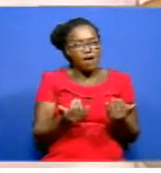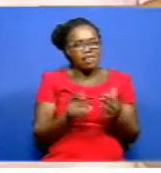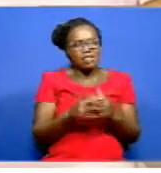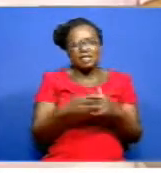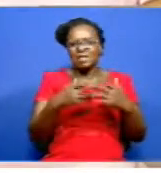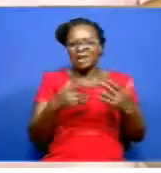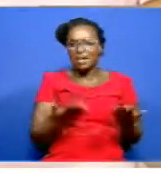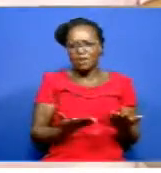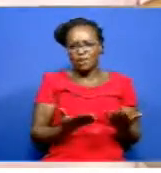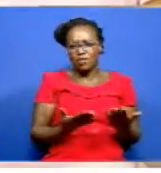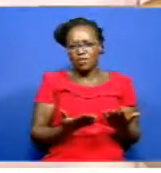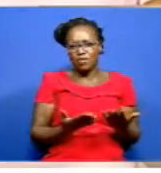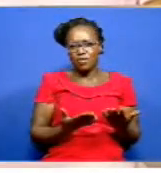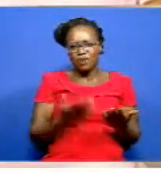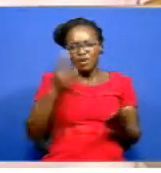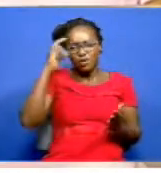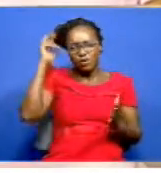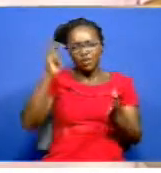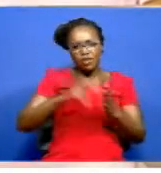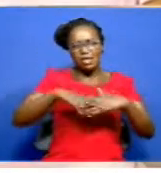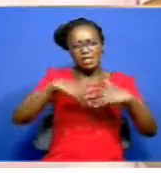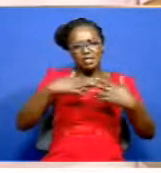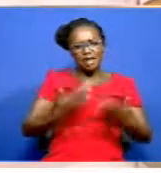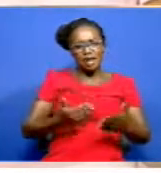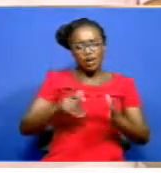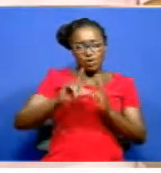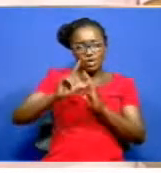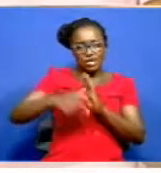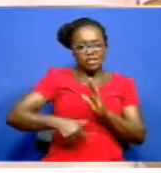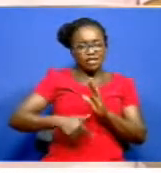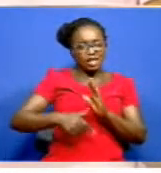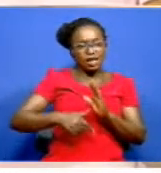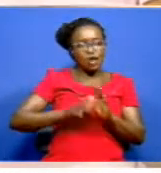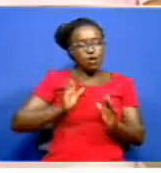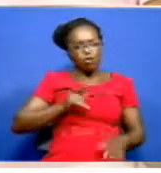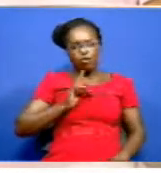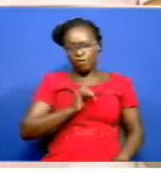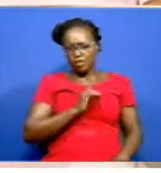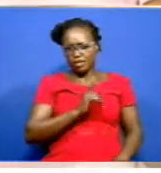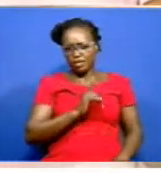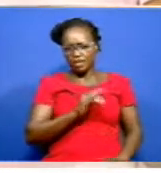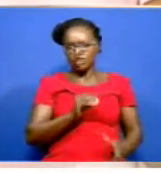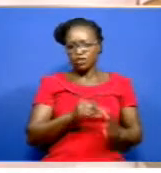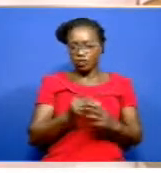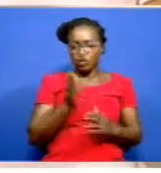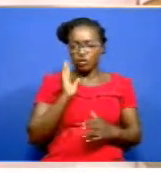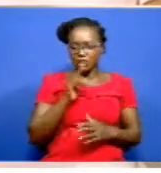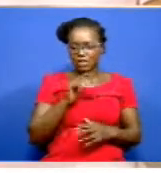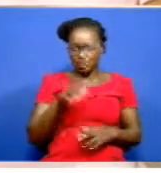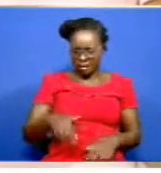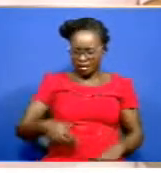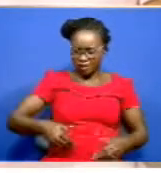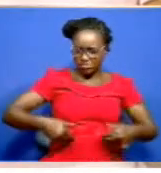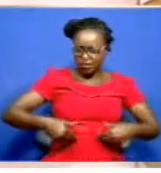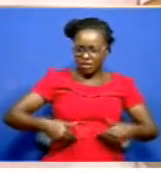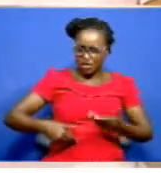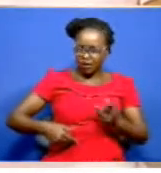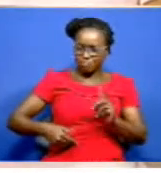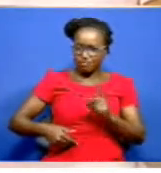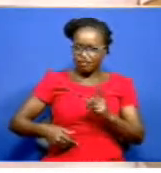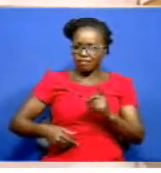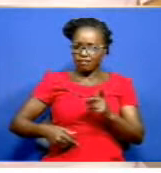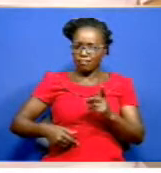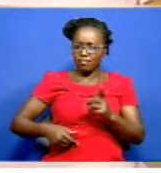vipi, tunaanza kuitambua vipi baadaye kwamba huyu mama ama huyu mzazi mchanga yupo